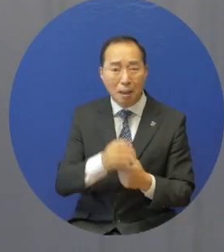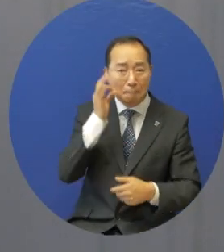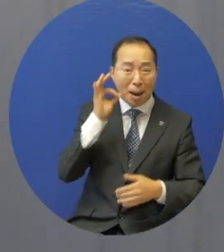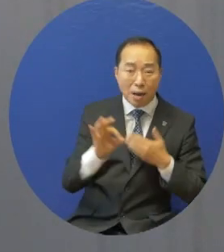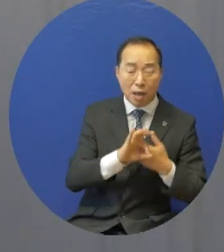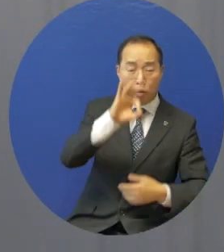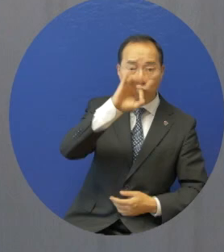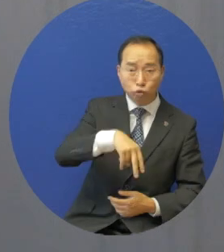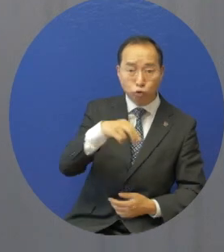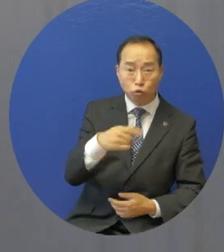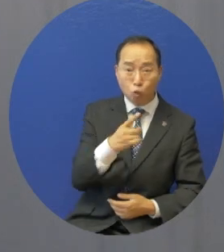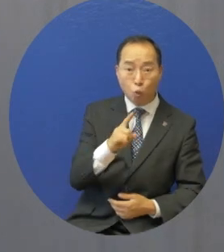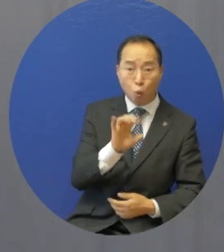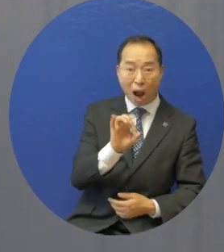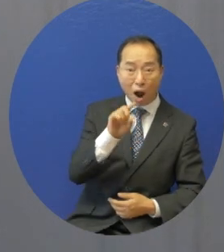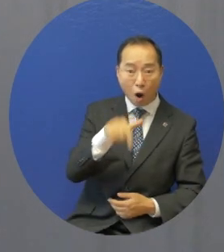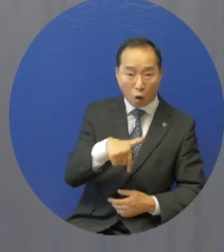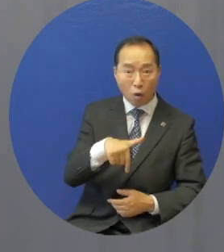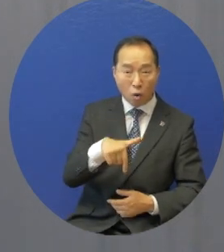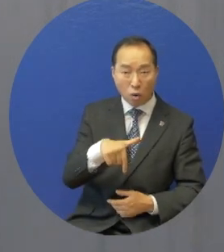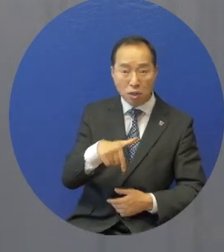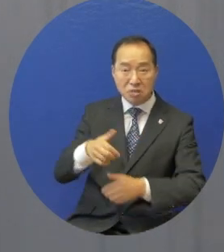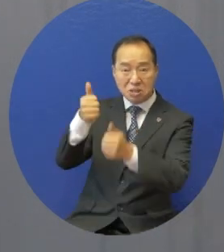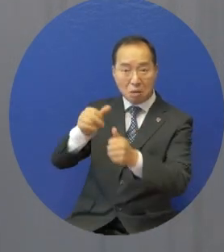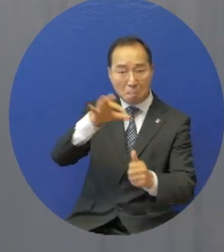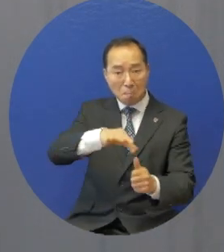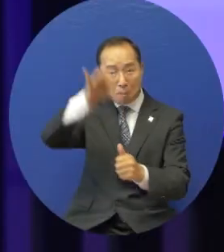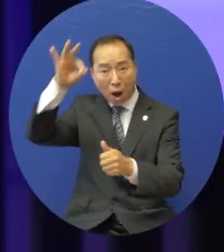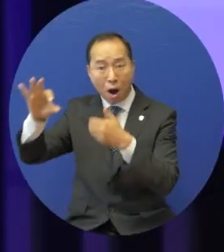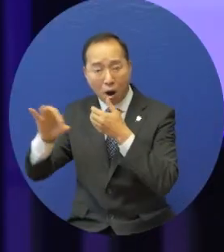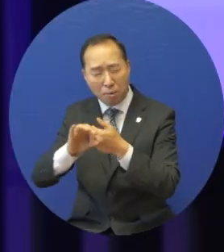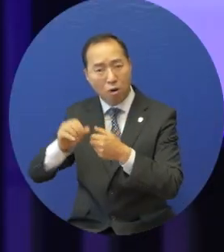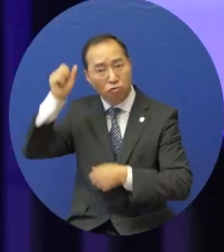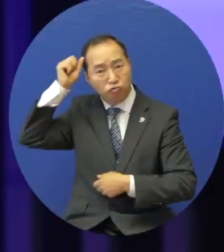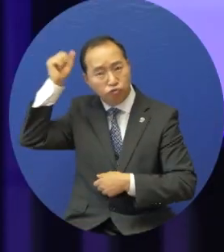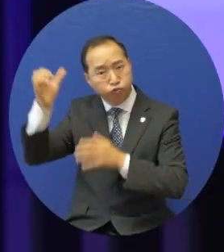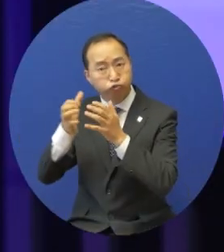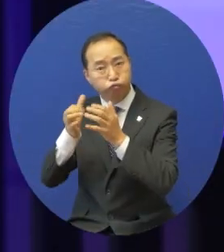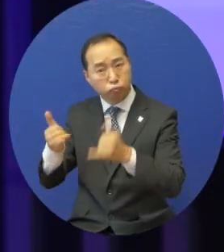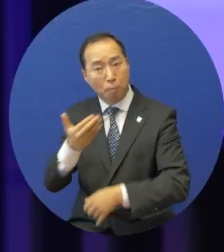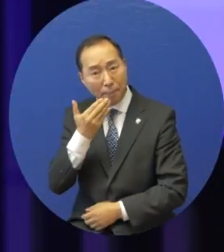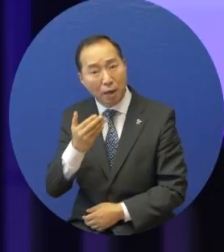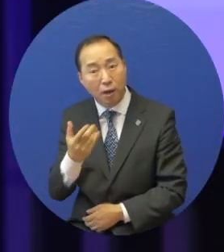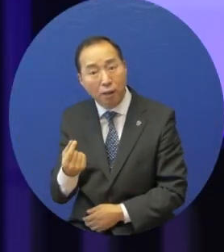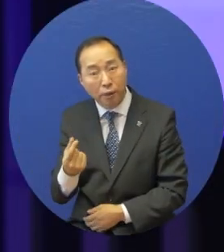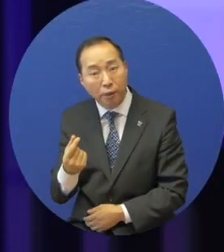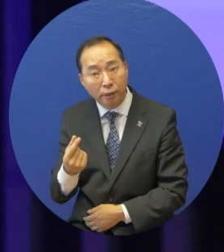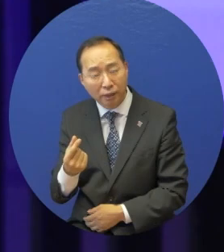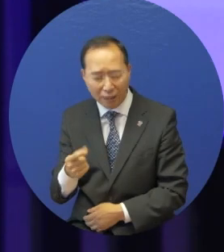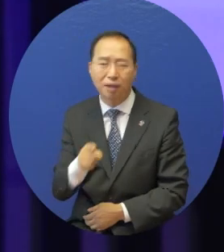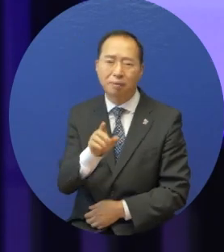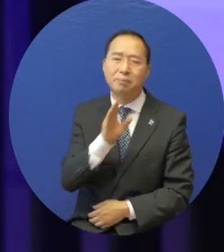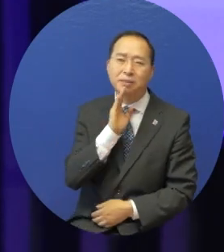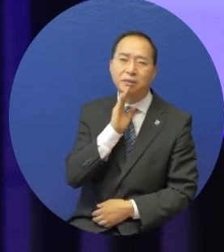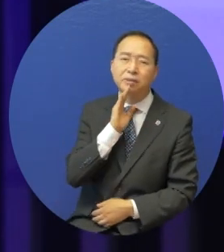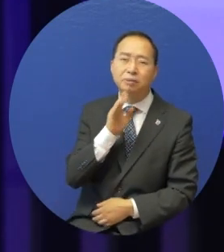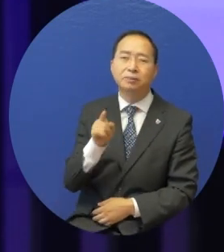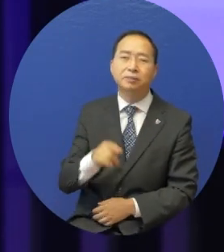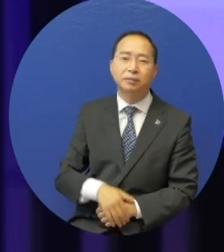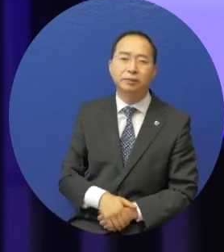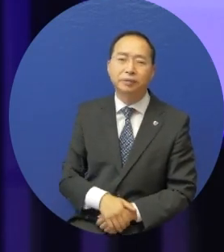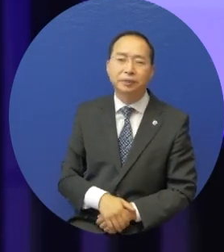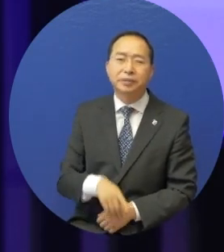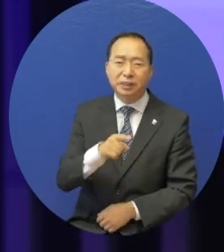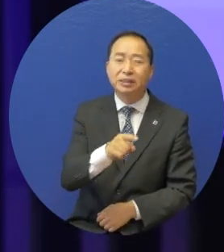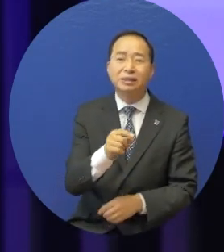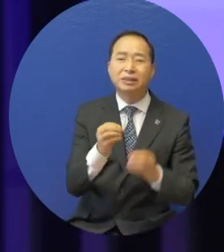사람이 급제했더라면 시대의 인재가 되지 않았을까요? 그렇게 그 글을 남긴 작가도 이제 그런 의도로